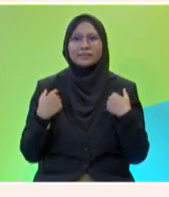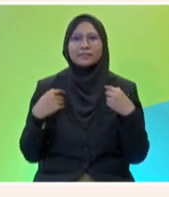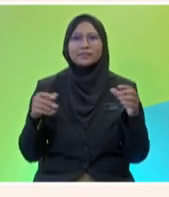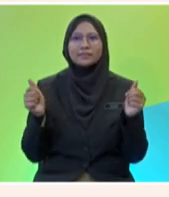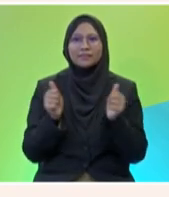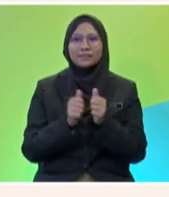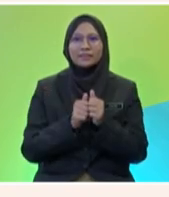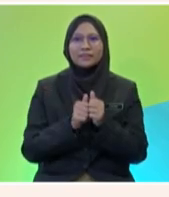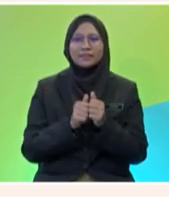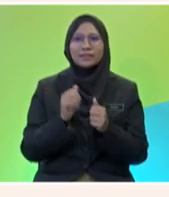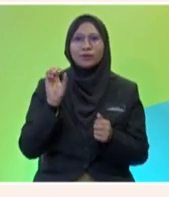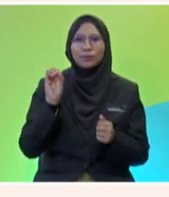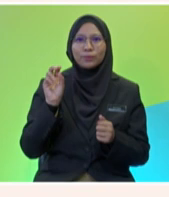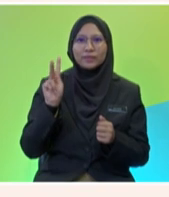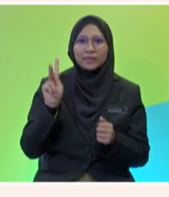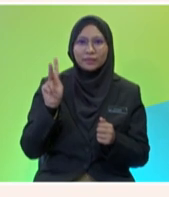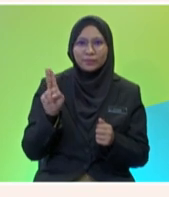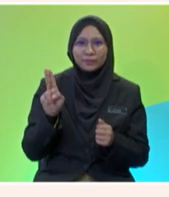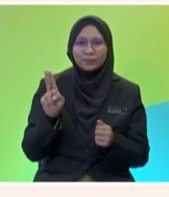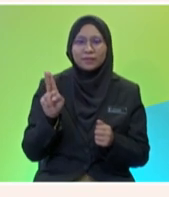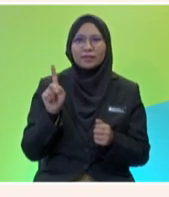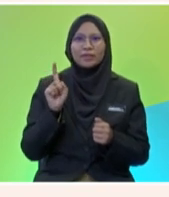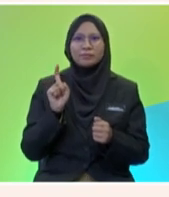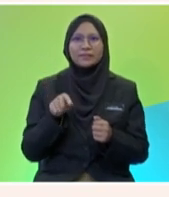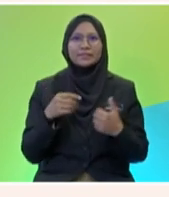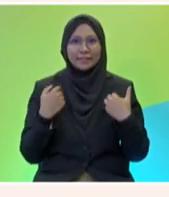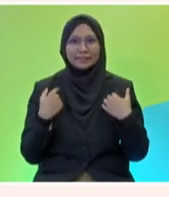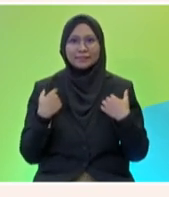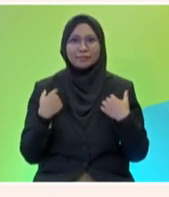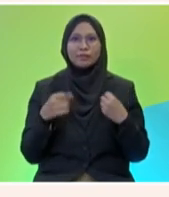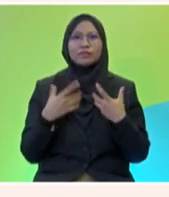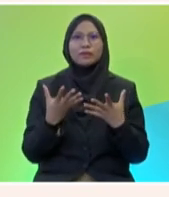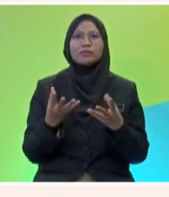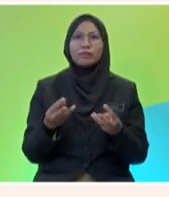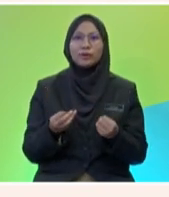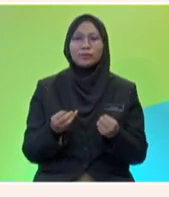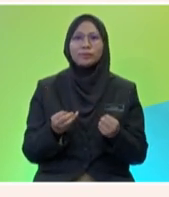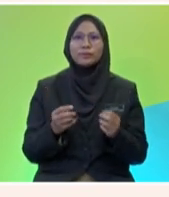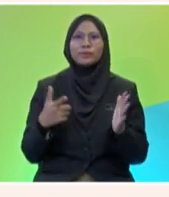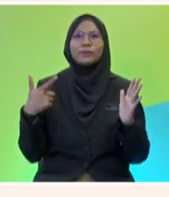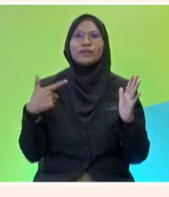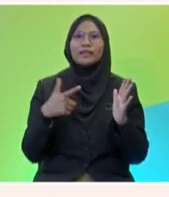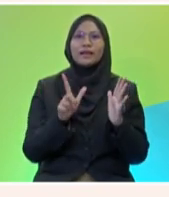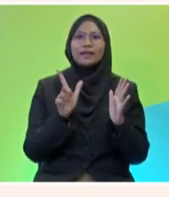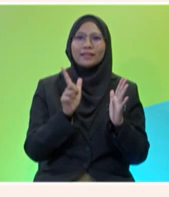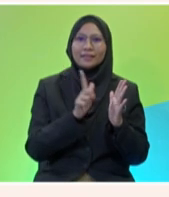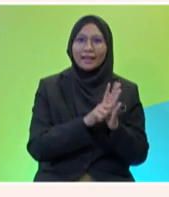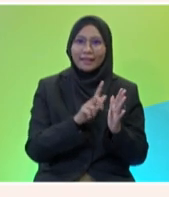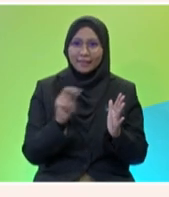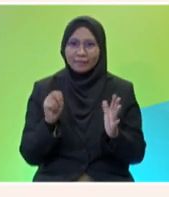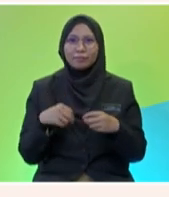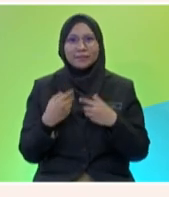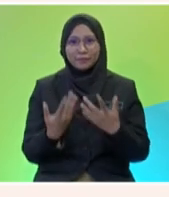jadi dalam lagunya itu dan drama itu mesti ada beberapa mungkin ada urusan